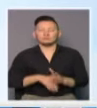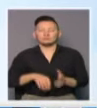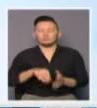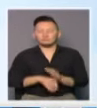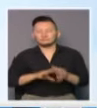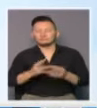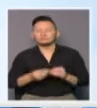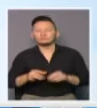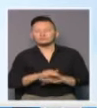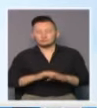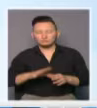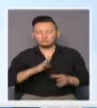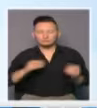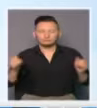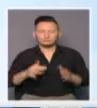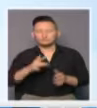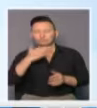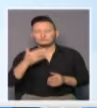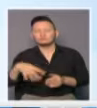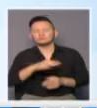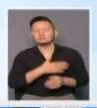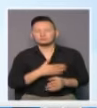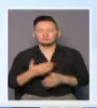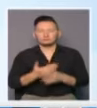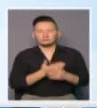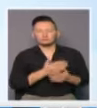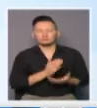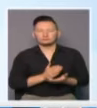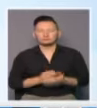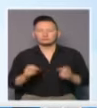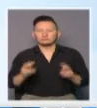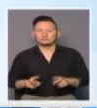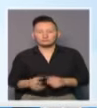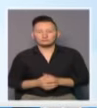образом любовь и не остаются равнодушными к храму,